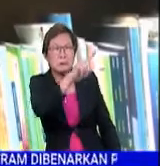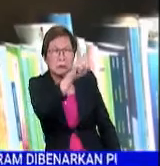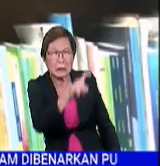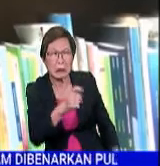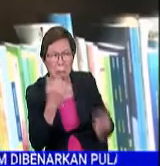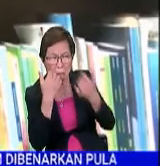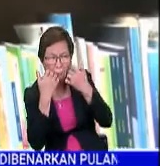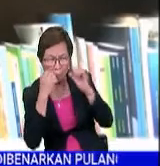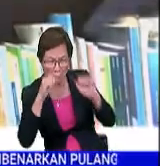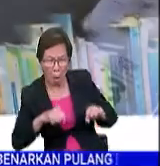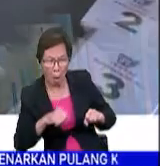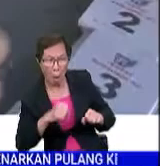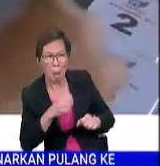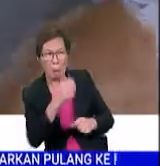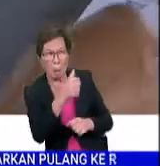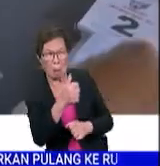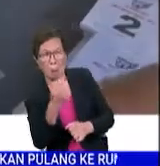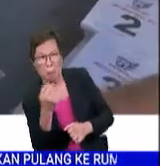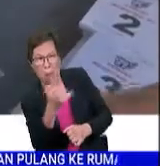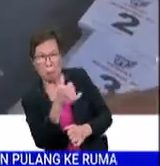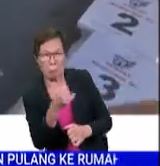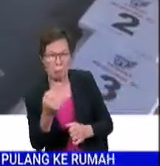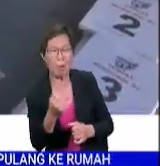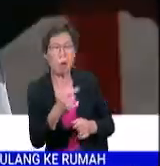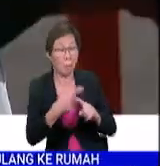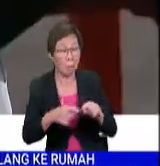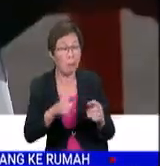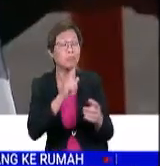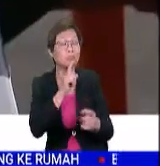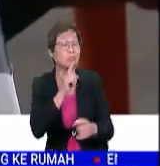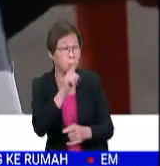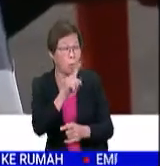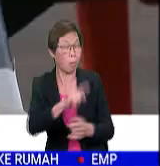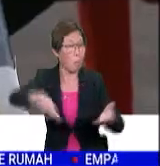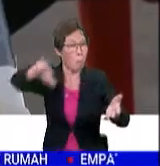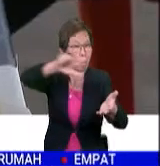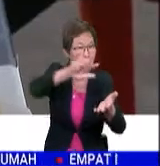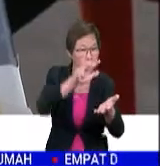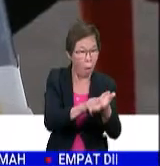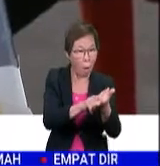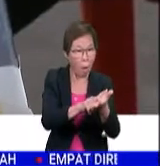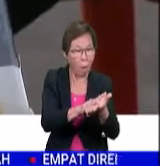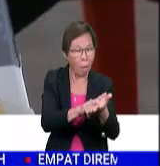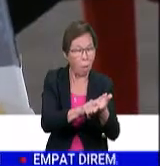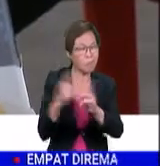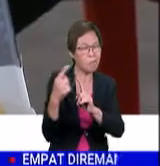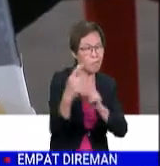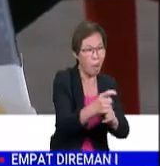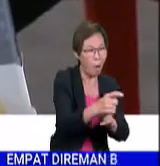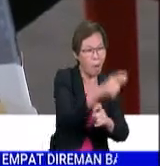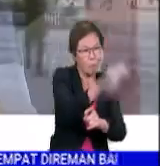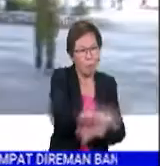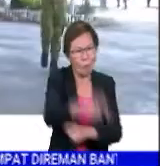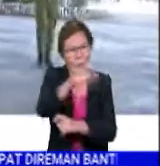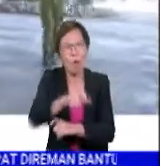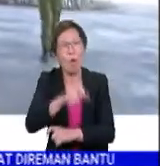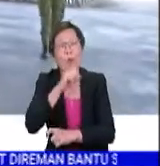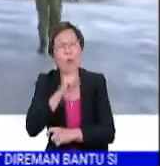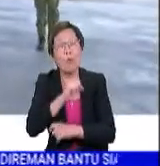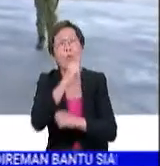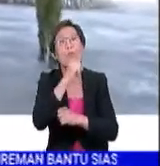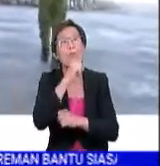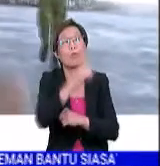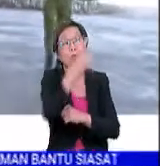kewibawaan, tapi hakikatnya pengiktirafan juga harus diberikan kepada kedudukan mereka.